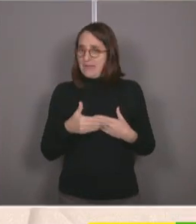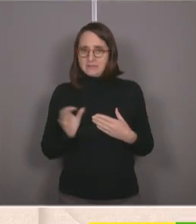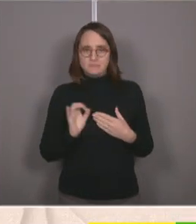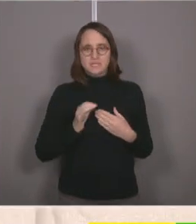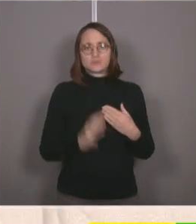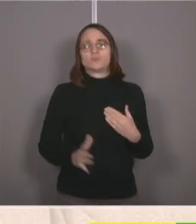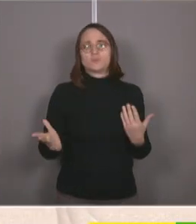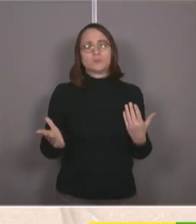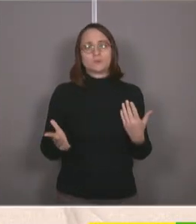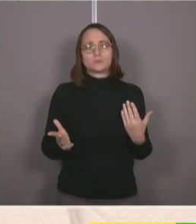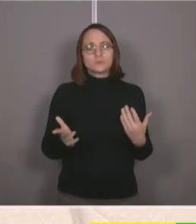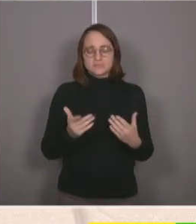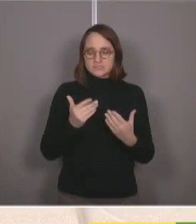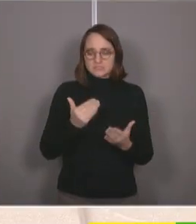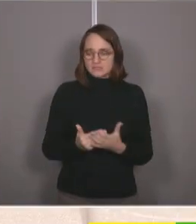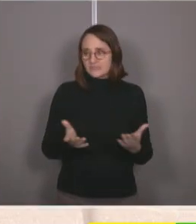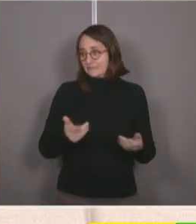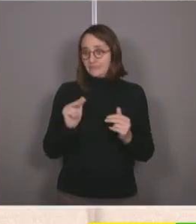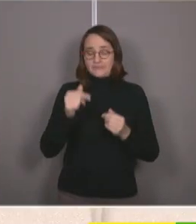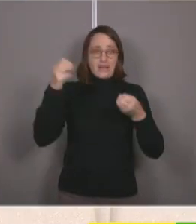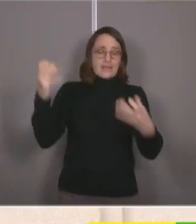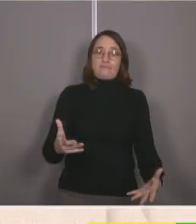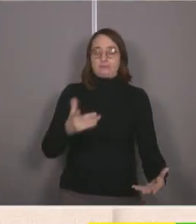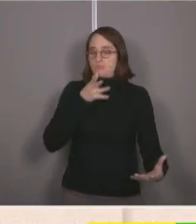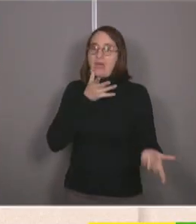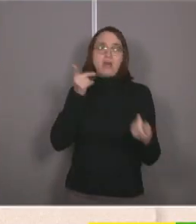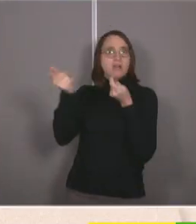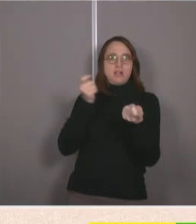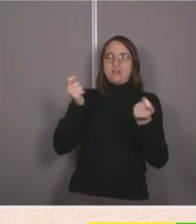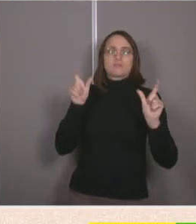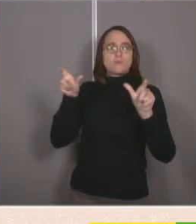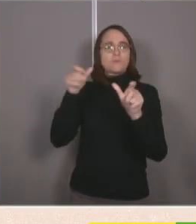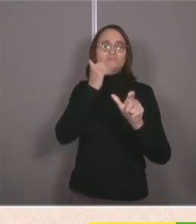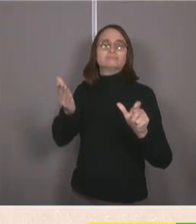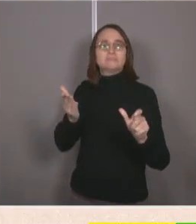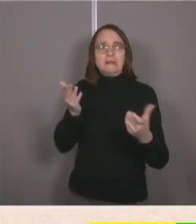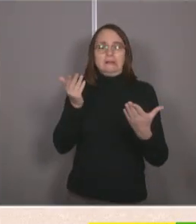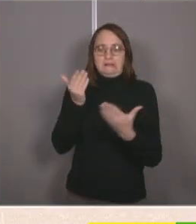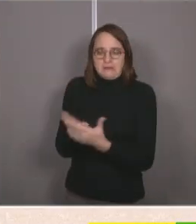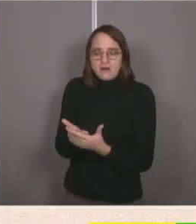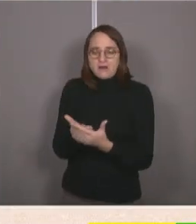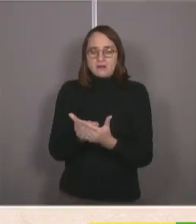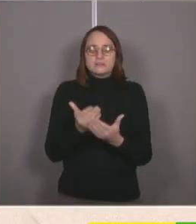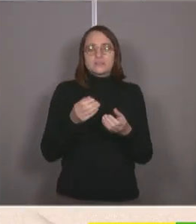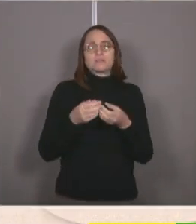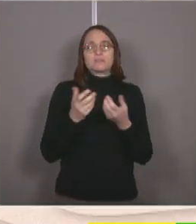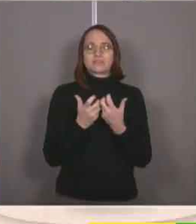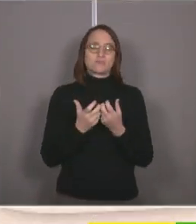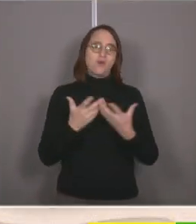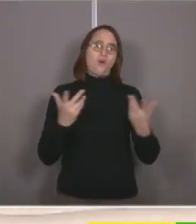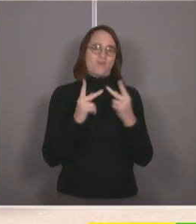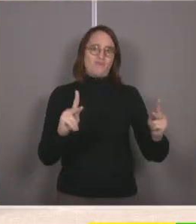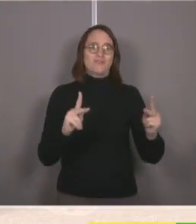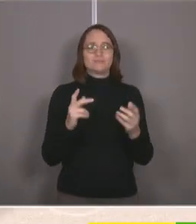réchauffement climatique. C'est un phénomène inéductable qu'on n'arrive pas à maîtriser. Et dans ce cadre-là, et c'est bien de le dire, dans une grande métropole comme